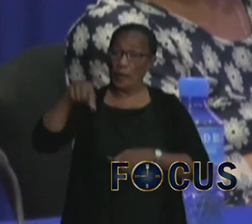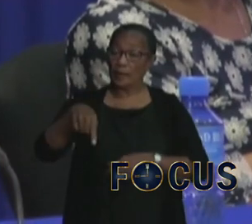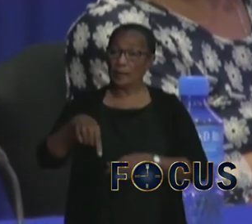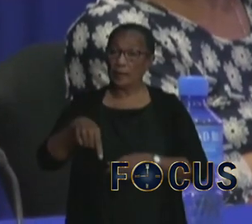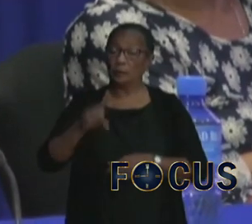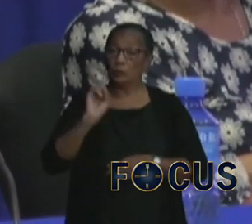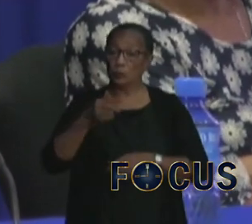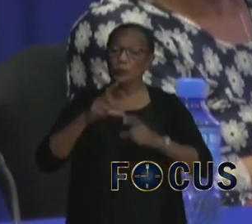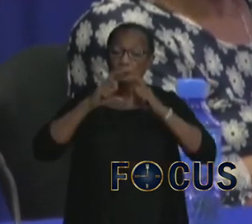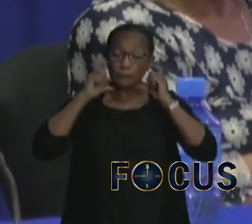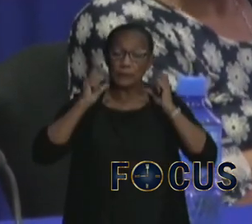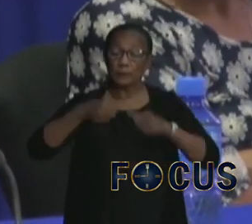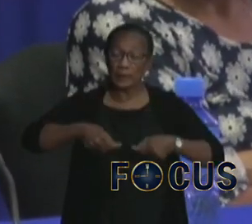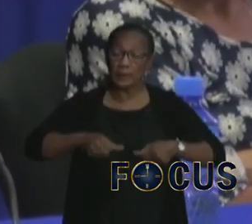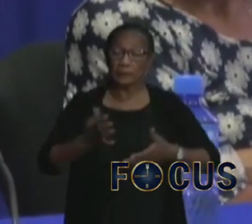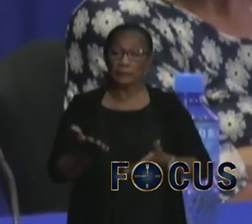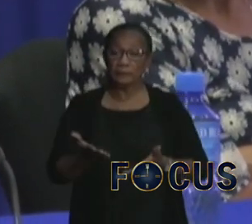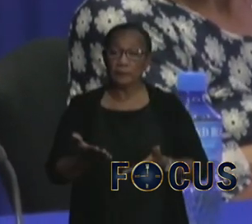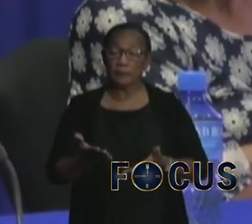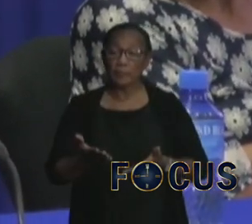En